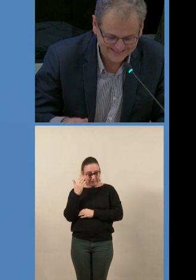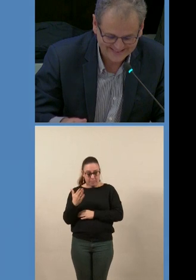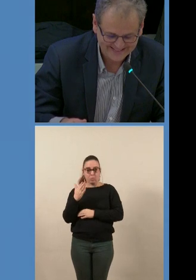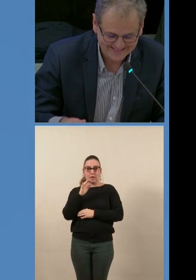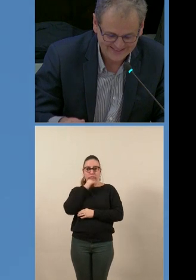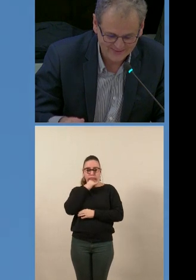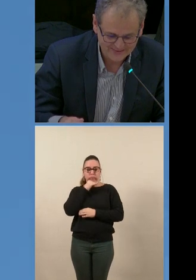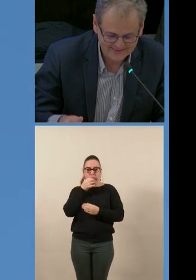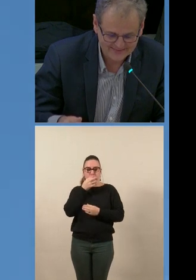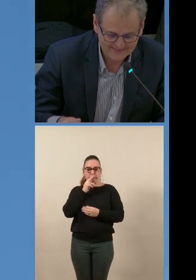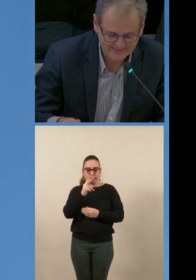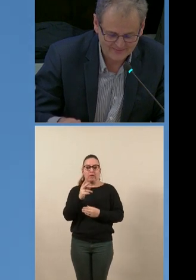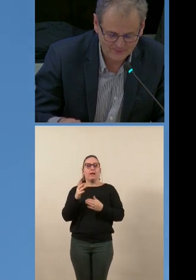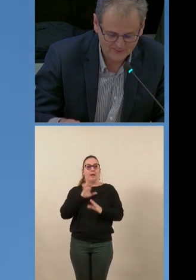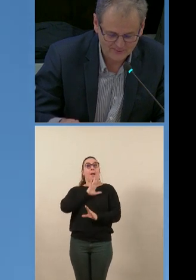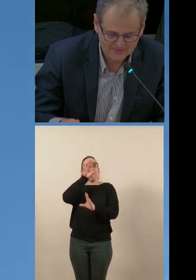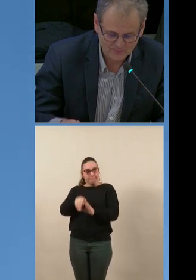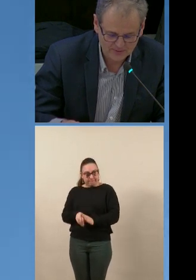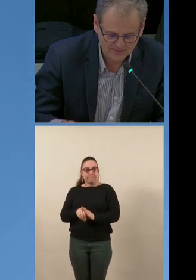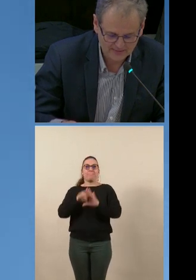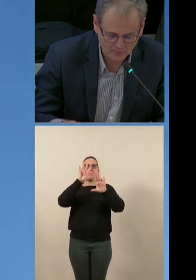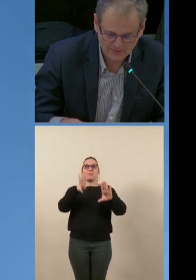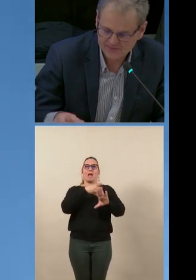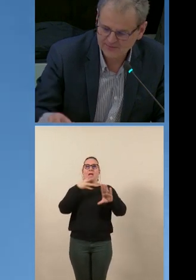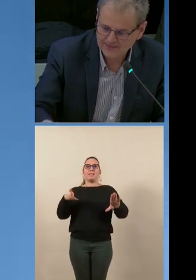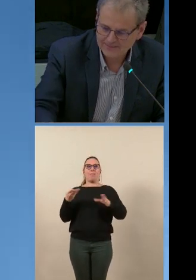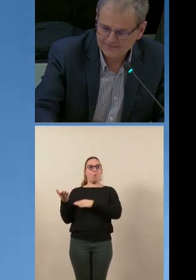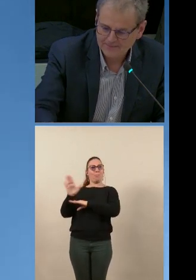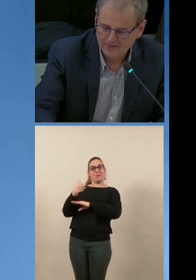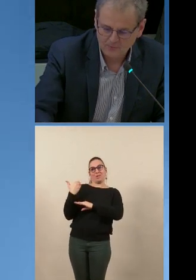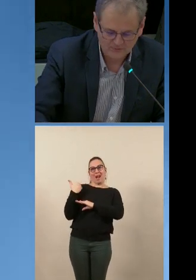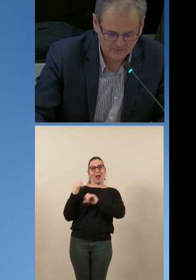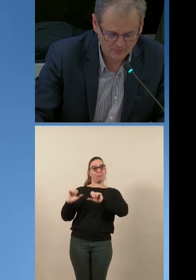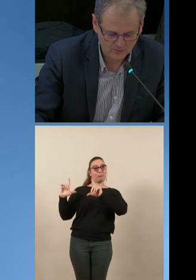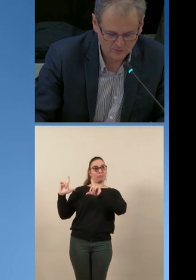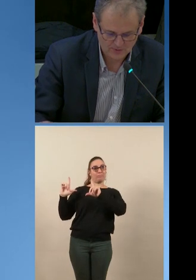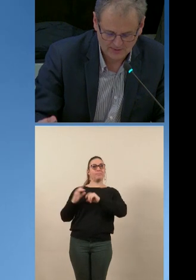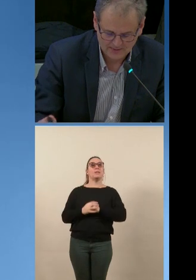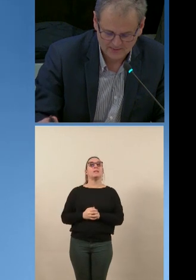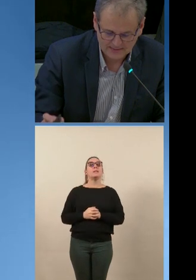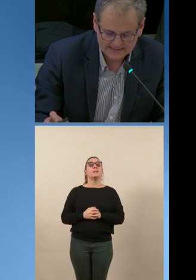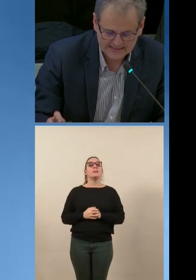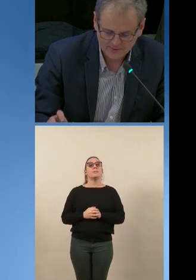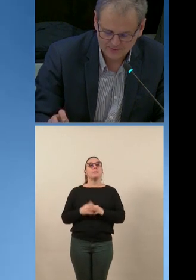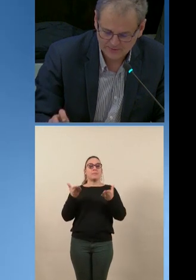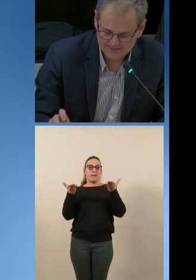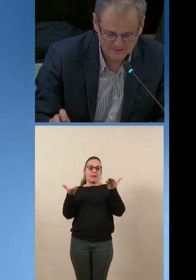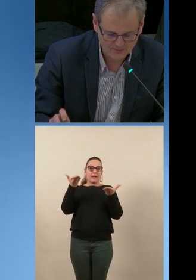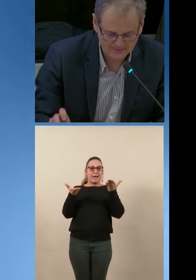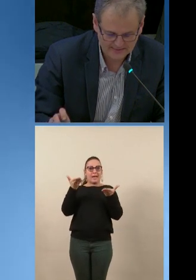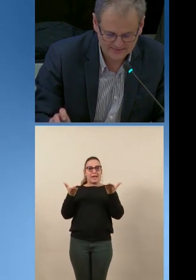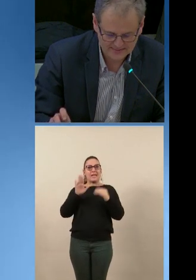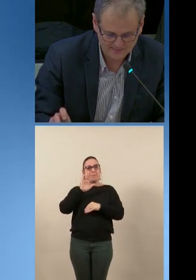pardon dans le le tableau qui vient d'être présenté concernant donc l'équilibre de la